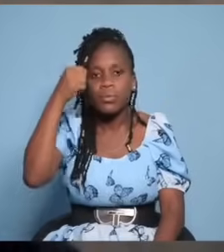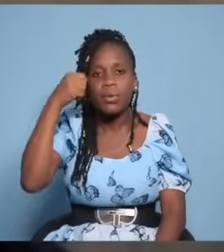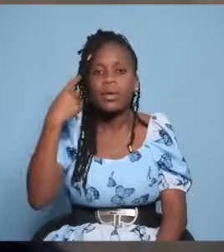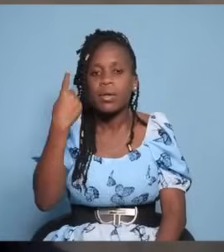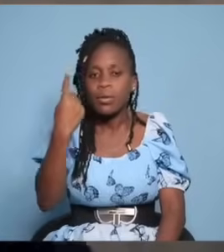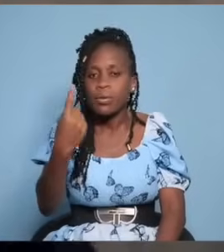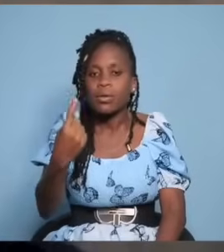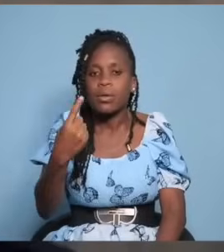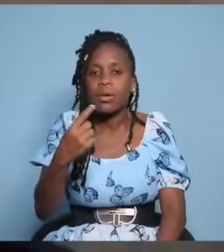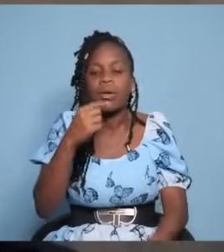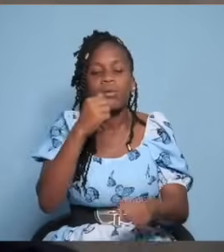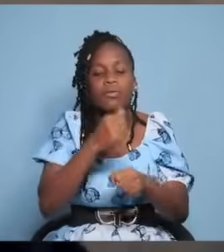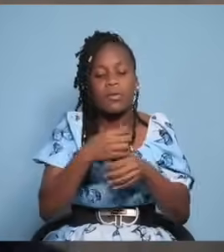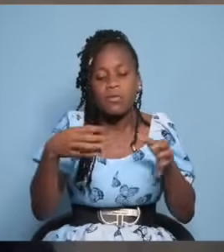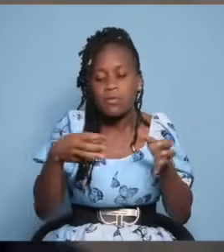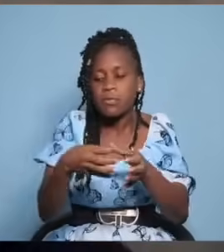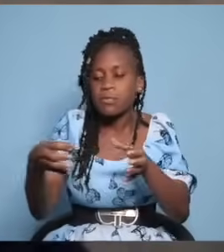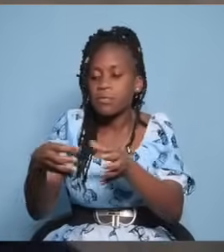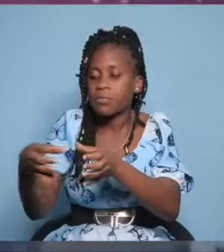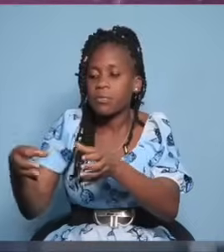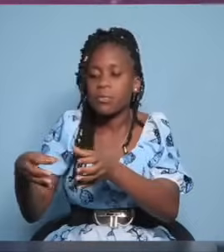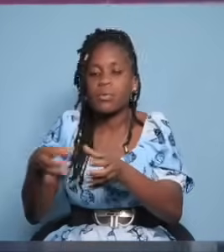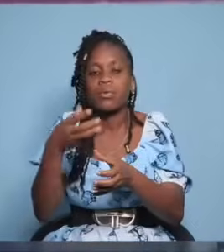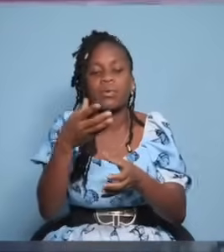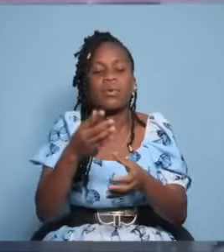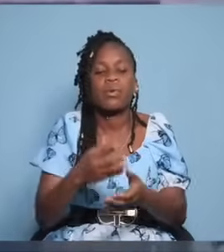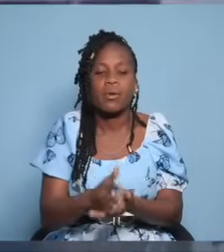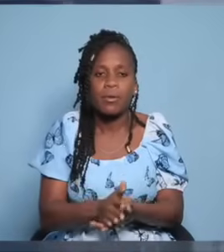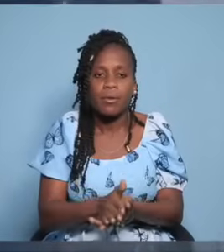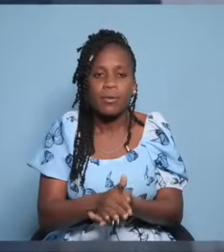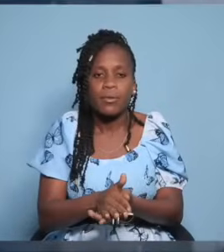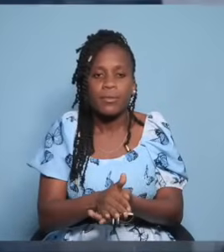alianza kufanya vikao na wale watu.